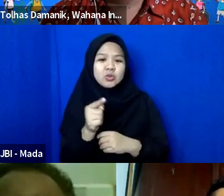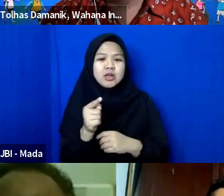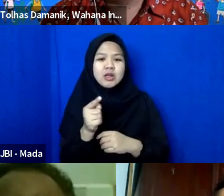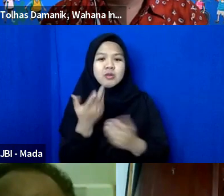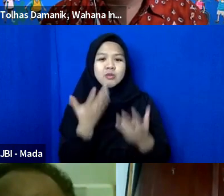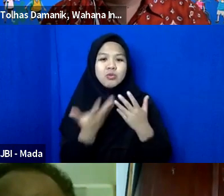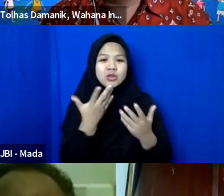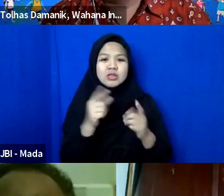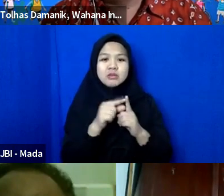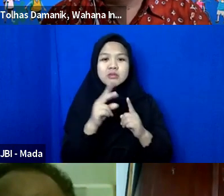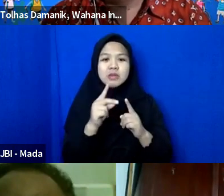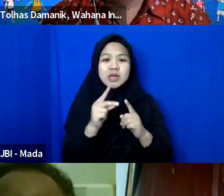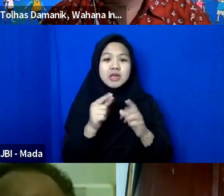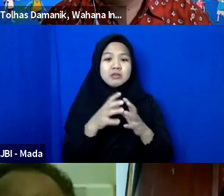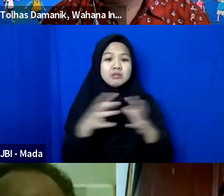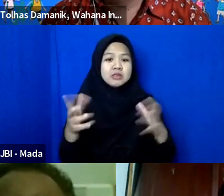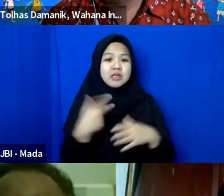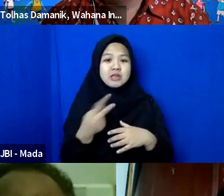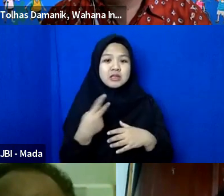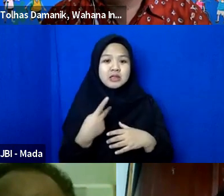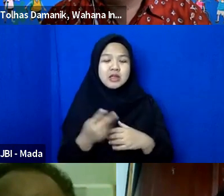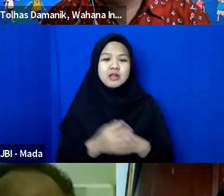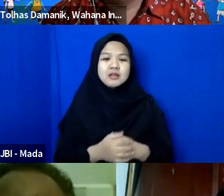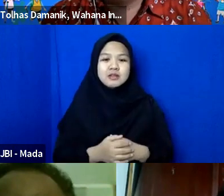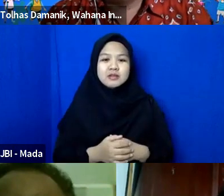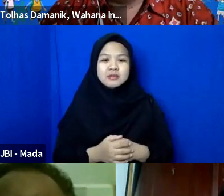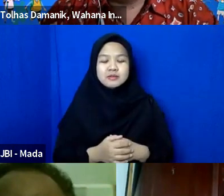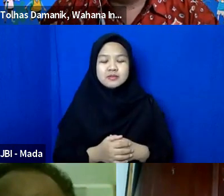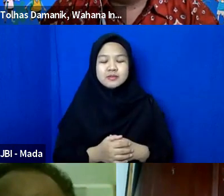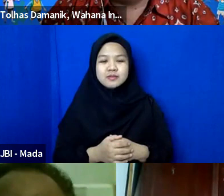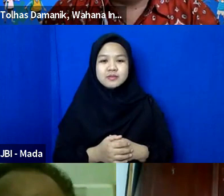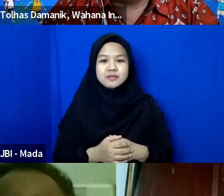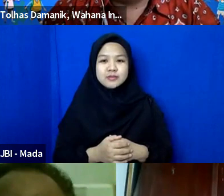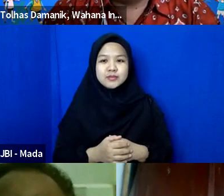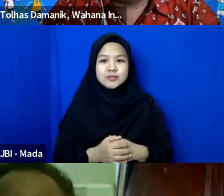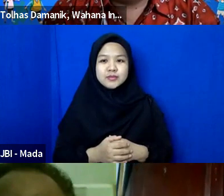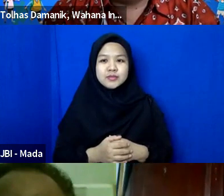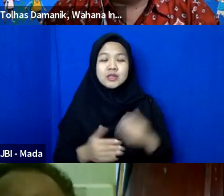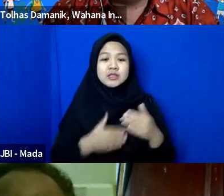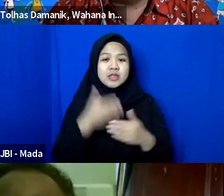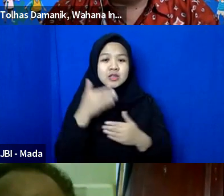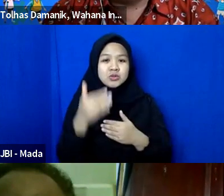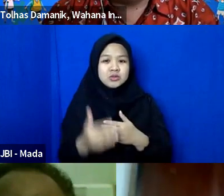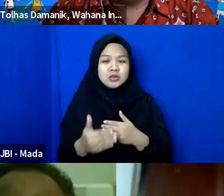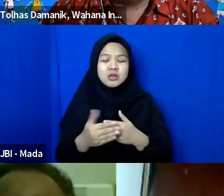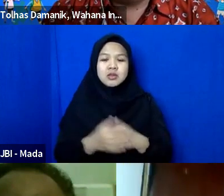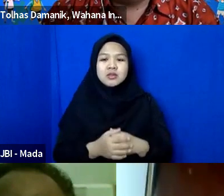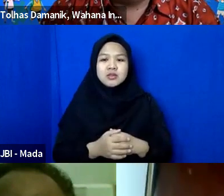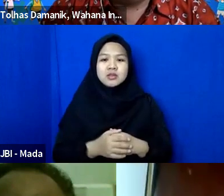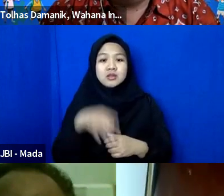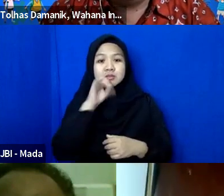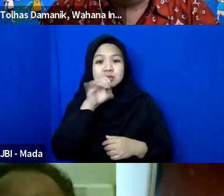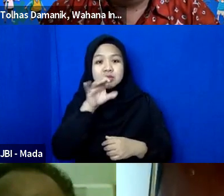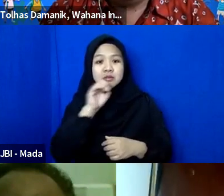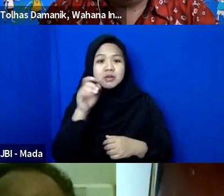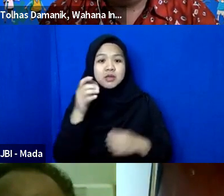jangan-jangan menjadi PR besar kita itu nah Abdul anjut dari dari penyampaian